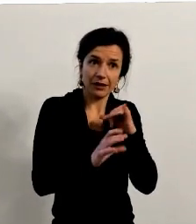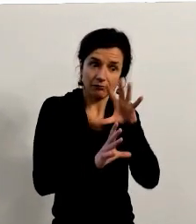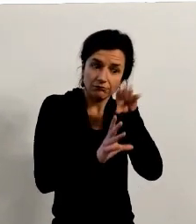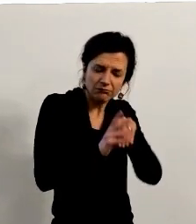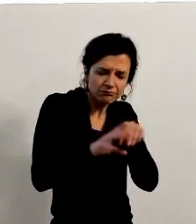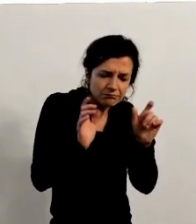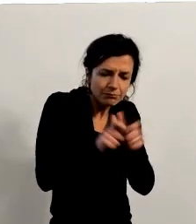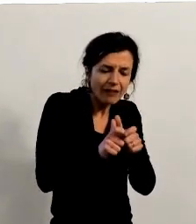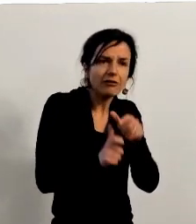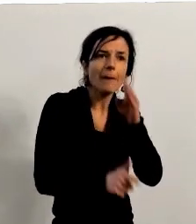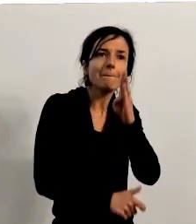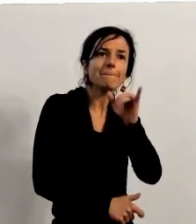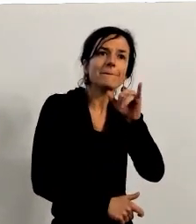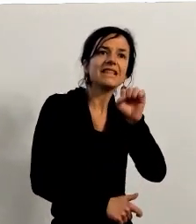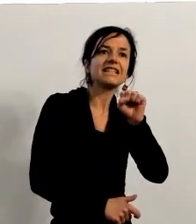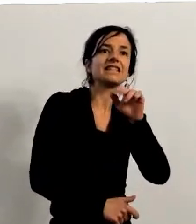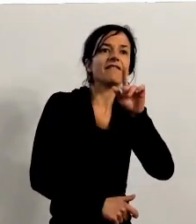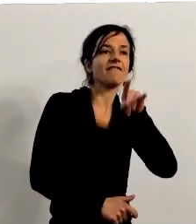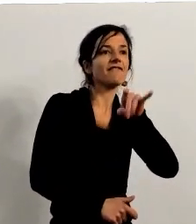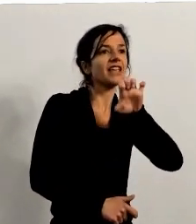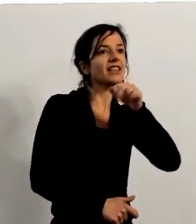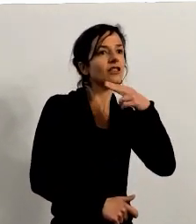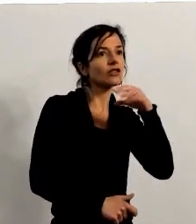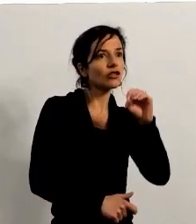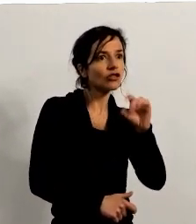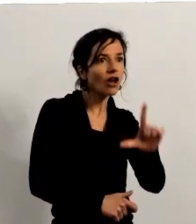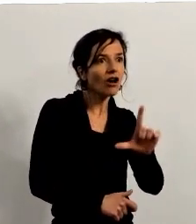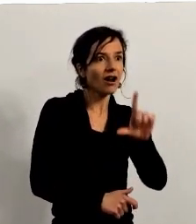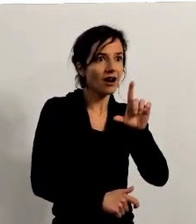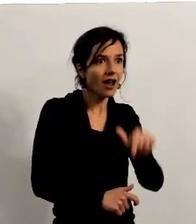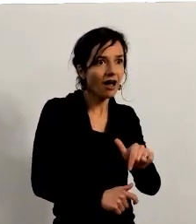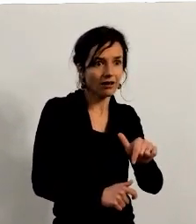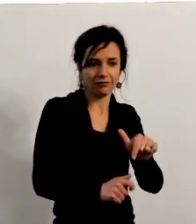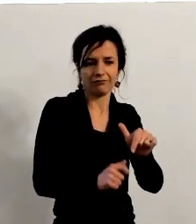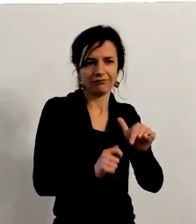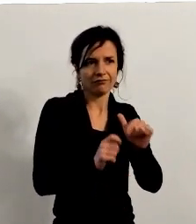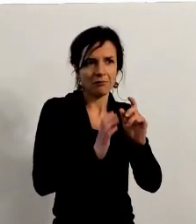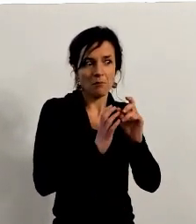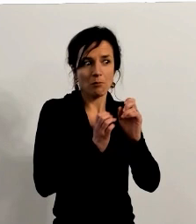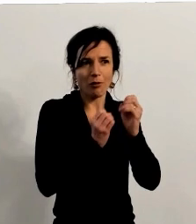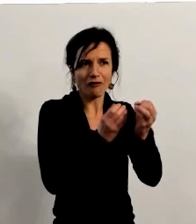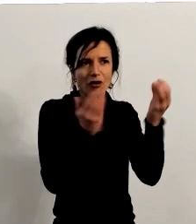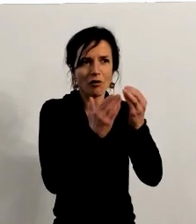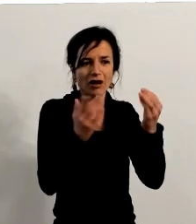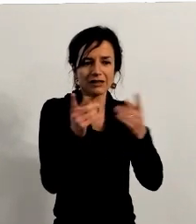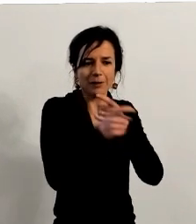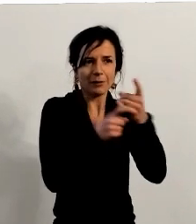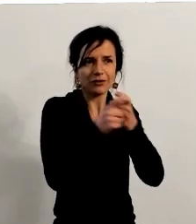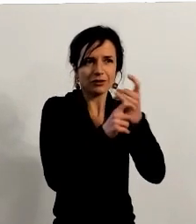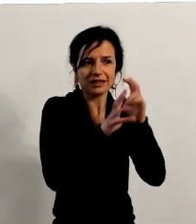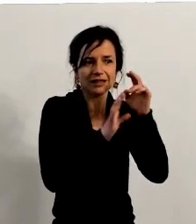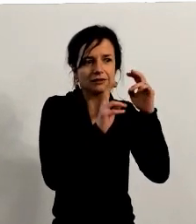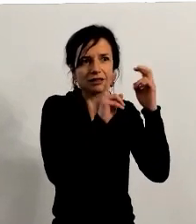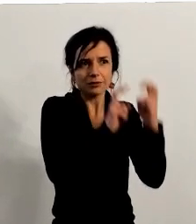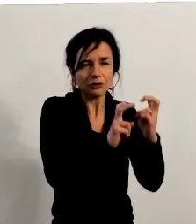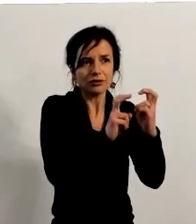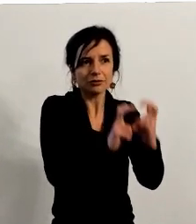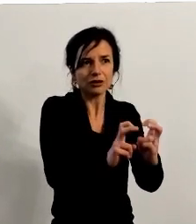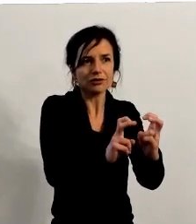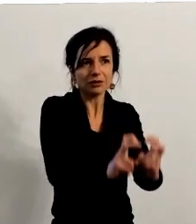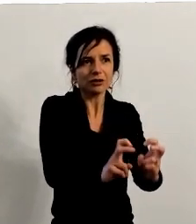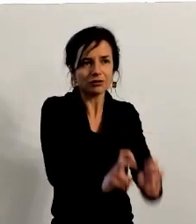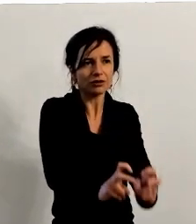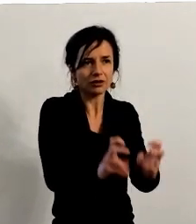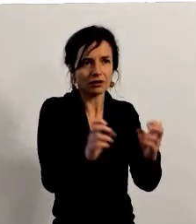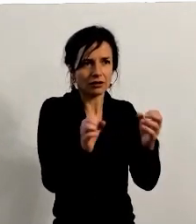risque d'avoir un nombre de spermatozoïdes qui diminue augmente. C'est comme ça que c'est légendé. Et de la même façon,